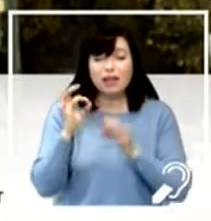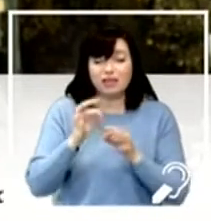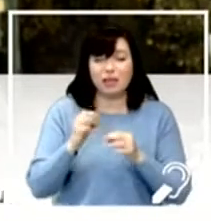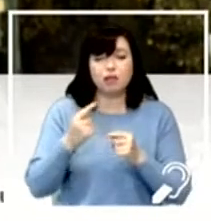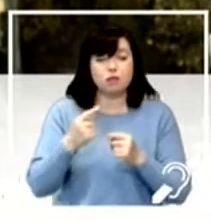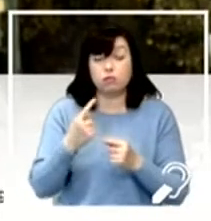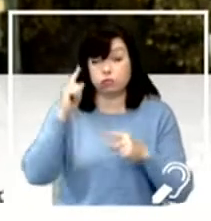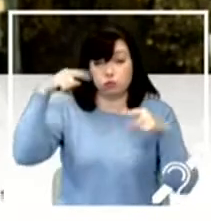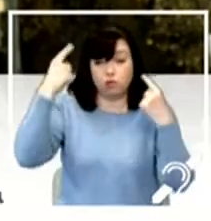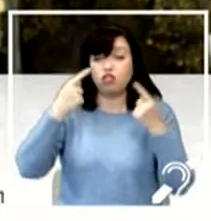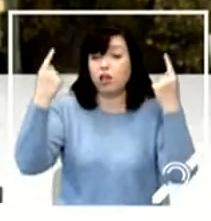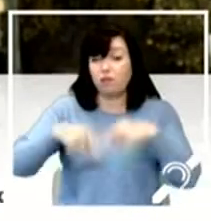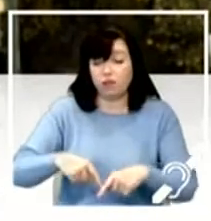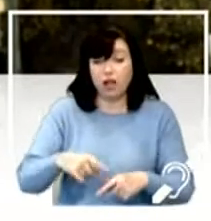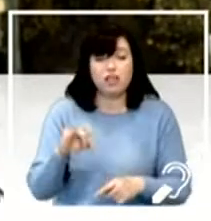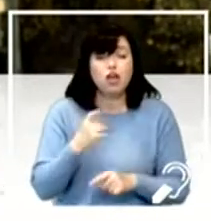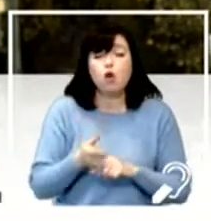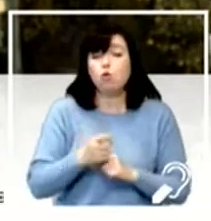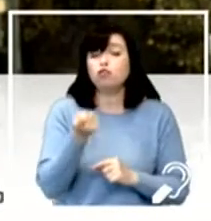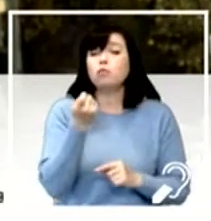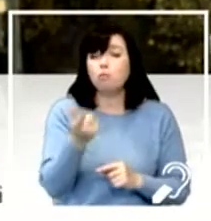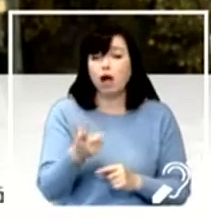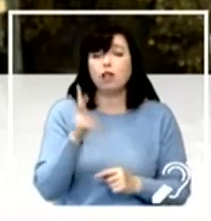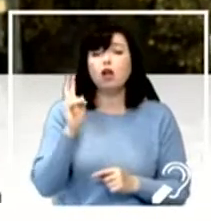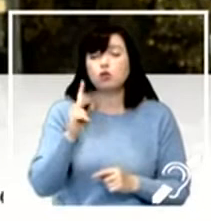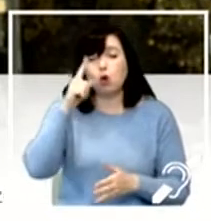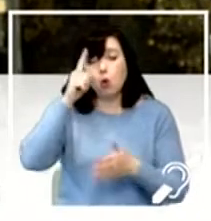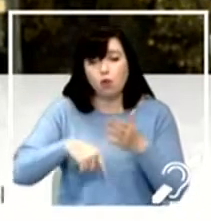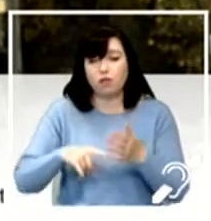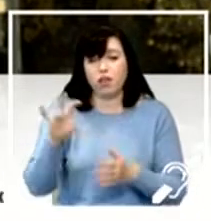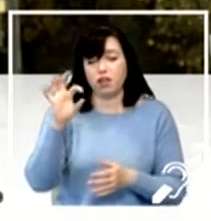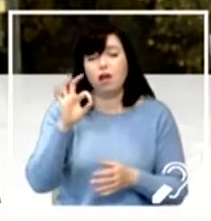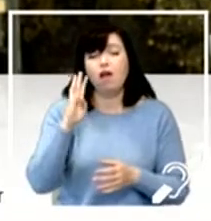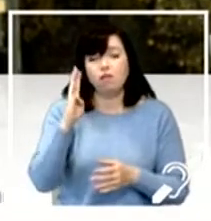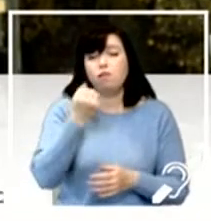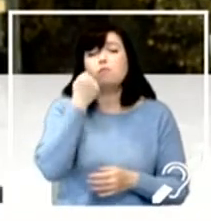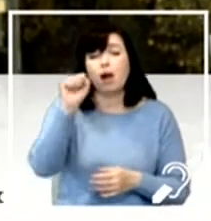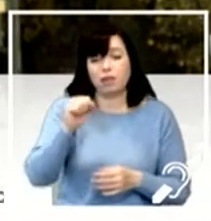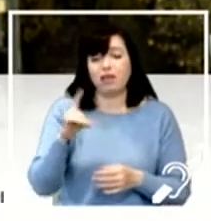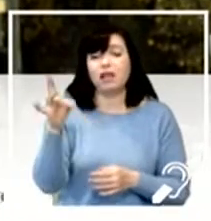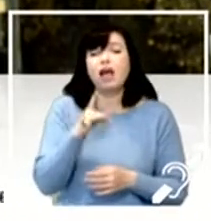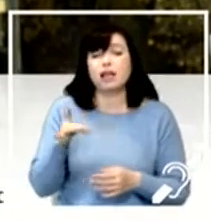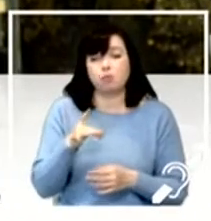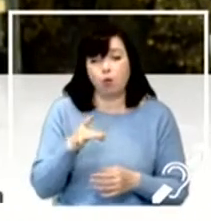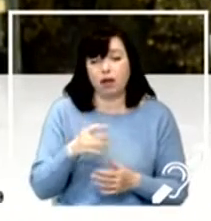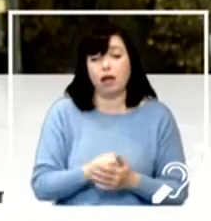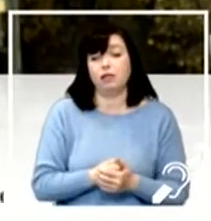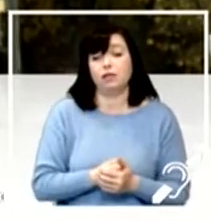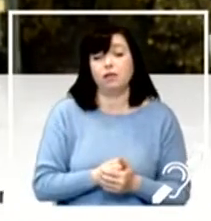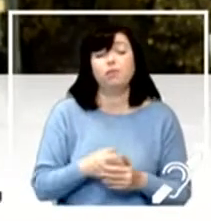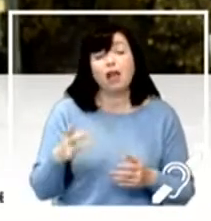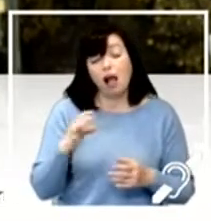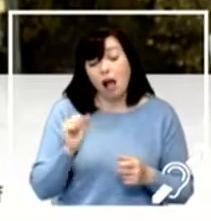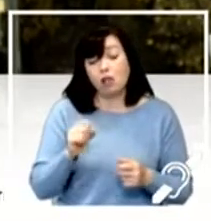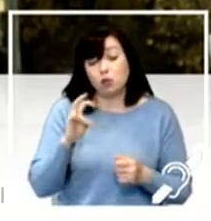inflației. Sunt foarte puțini cei care se îndoiesc de o victorie a republicanilor în aceste alegeri. De fapt, întrebarea în